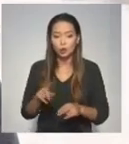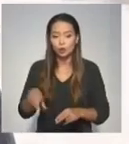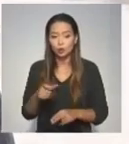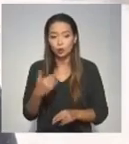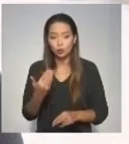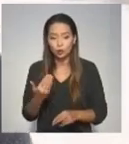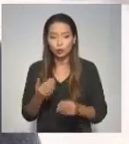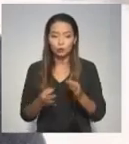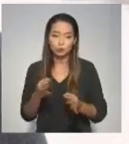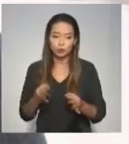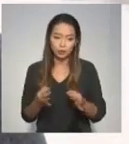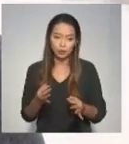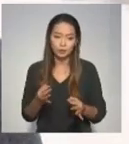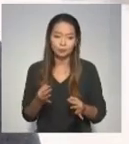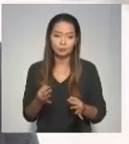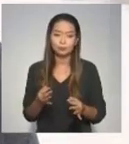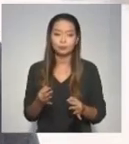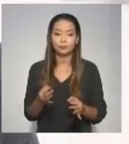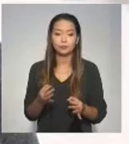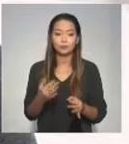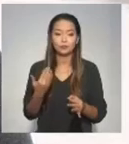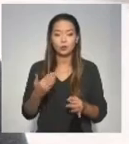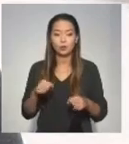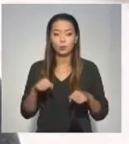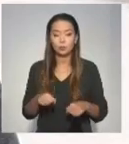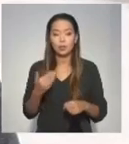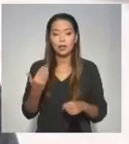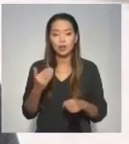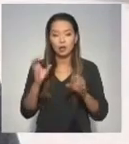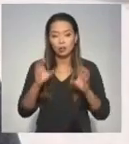сот айтты ғой өзі. Мен құқық бұзушылық протоколымен